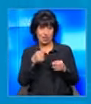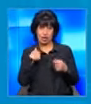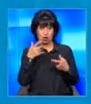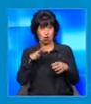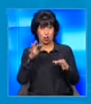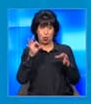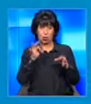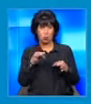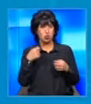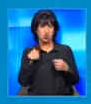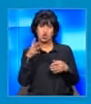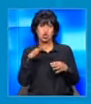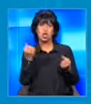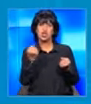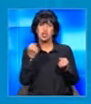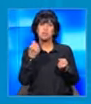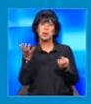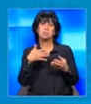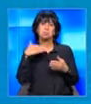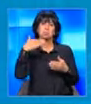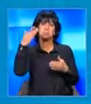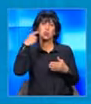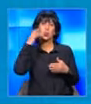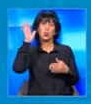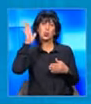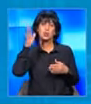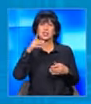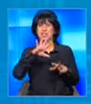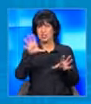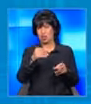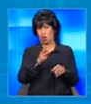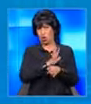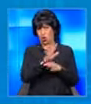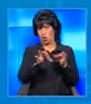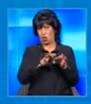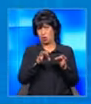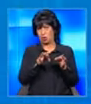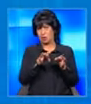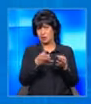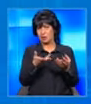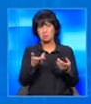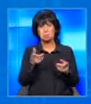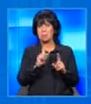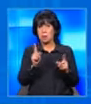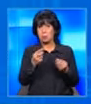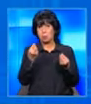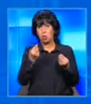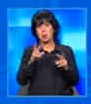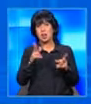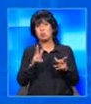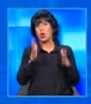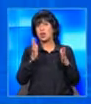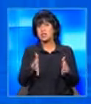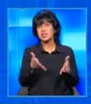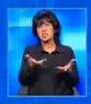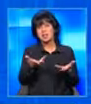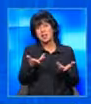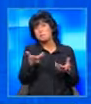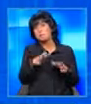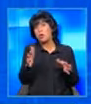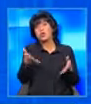с COVID-19 много години напред. Ами то няма по-добре или по-зле. Положението е такова, каквото е, както се казваше в